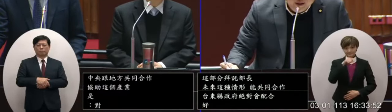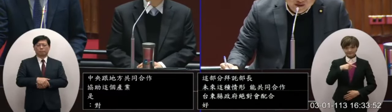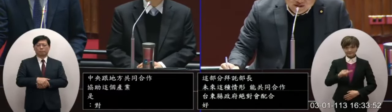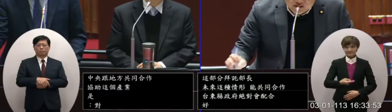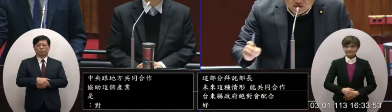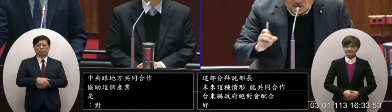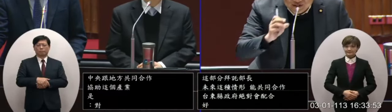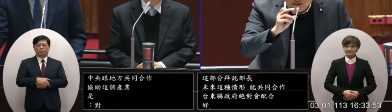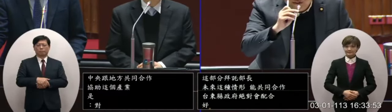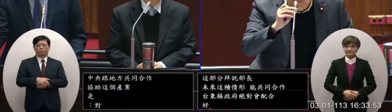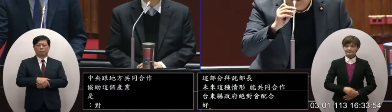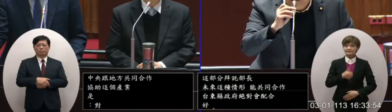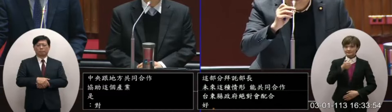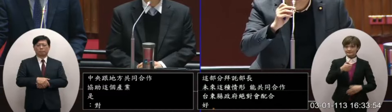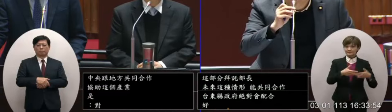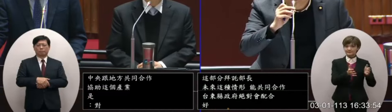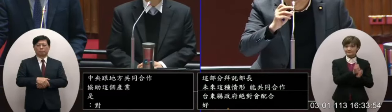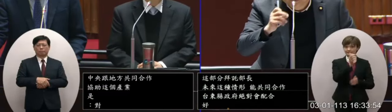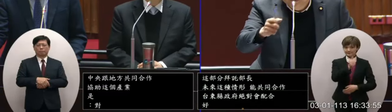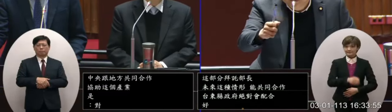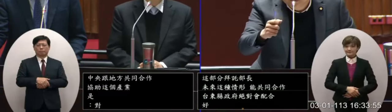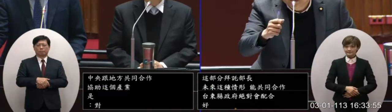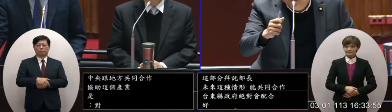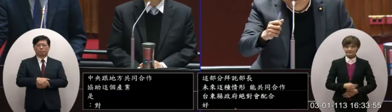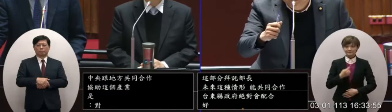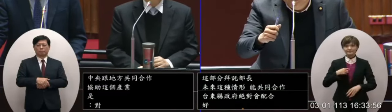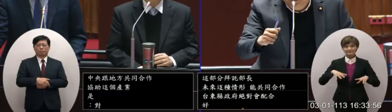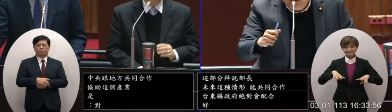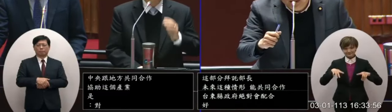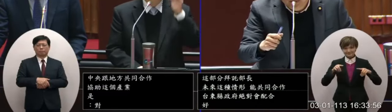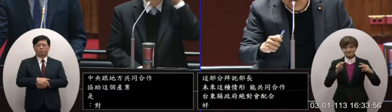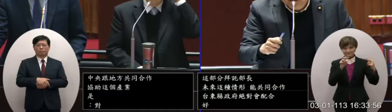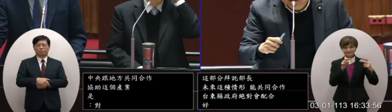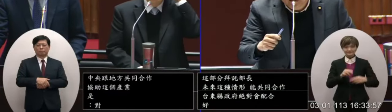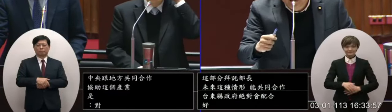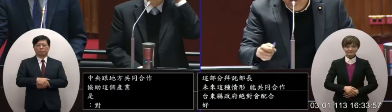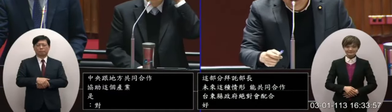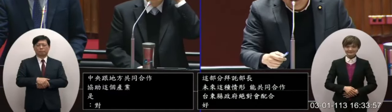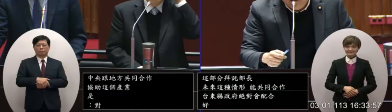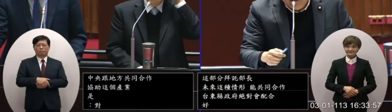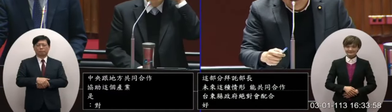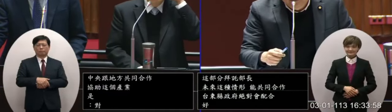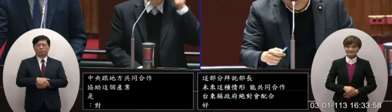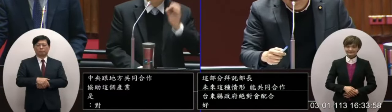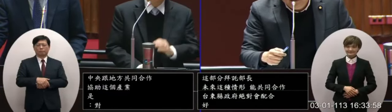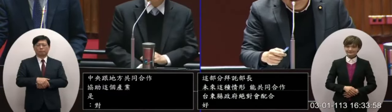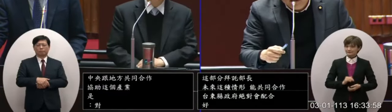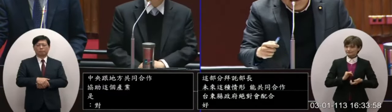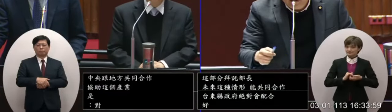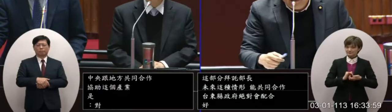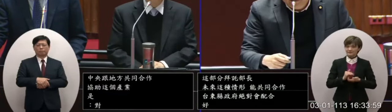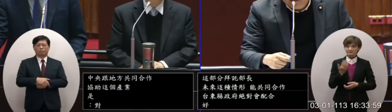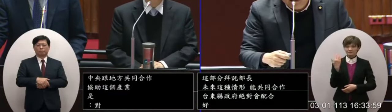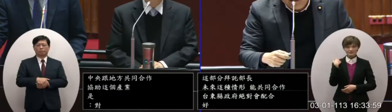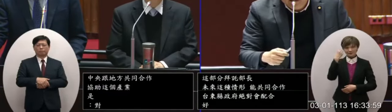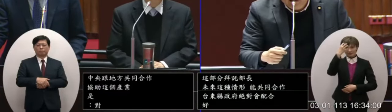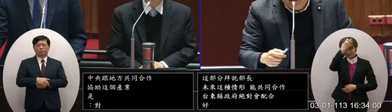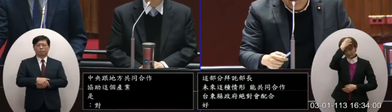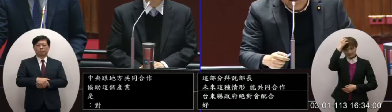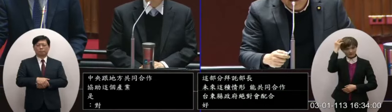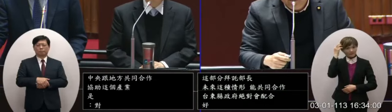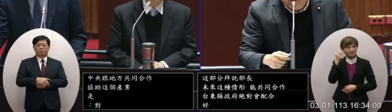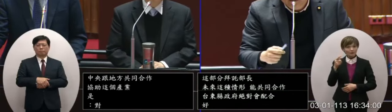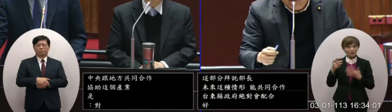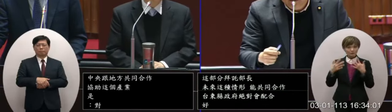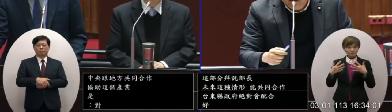那谢部长，其实部长我们是第一次见面哦，因为可能或许在我们。世家议题上，曾经